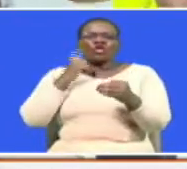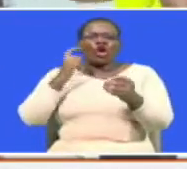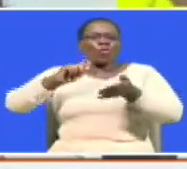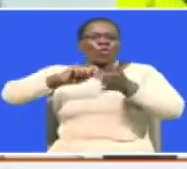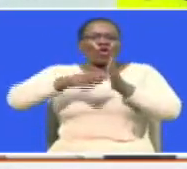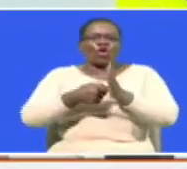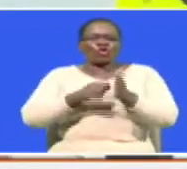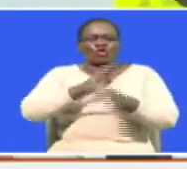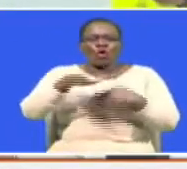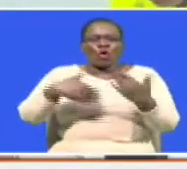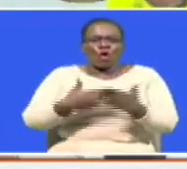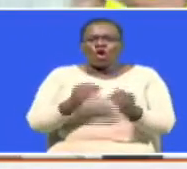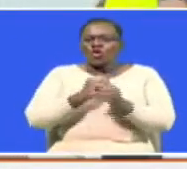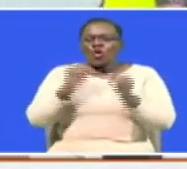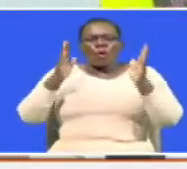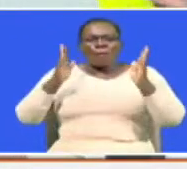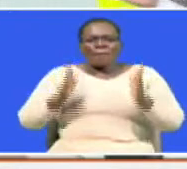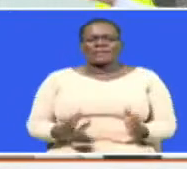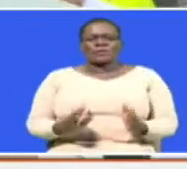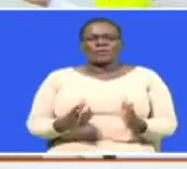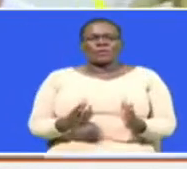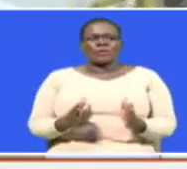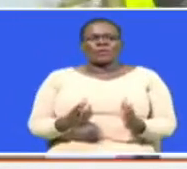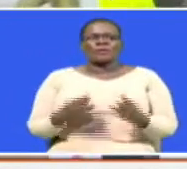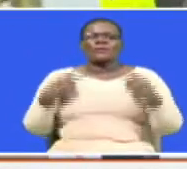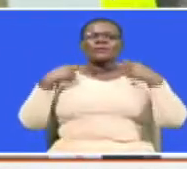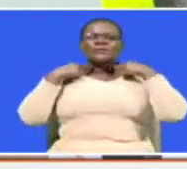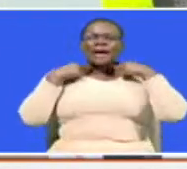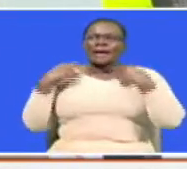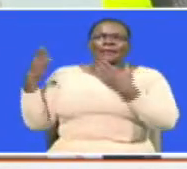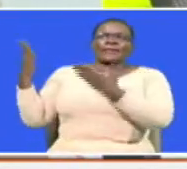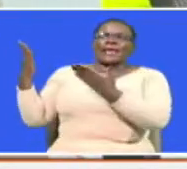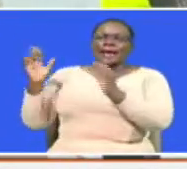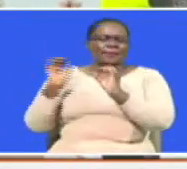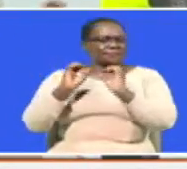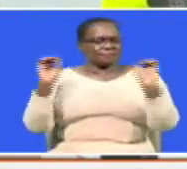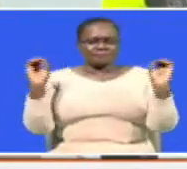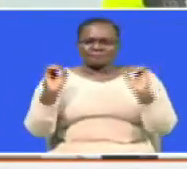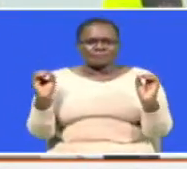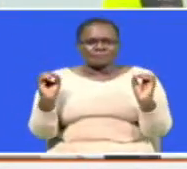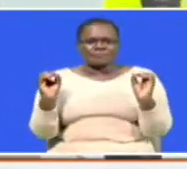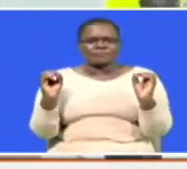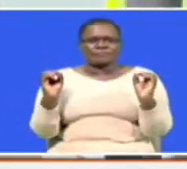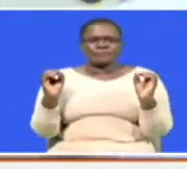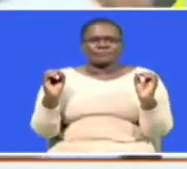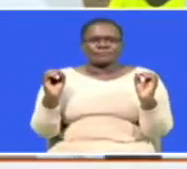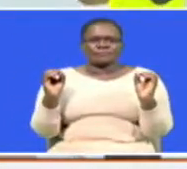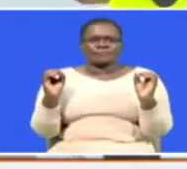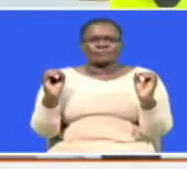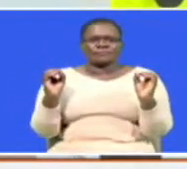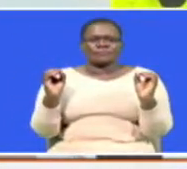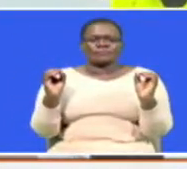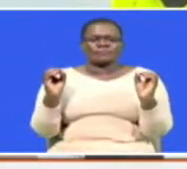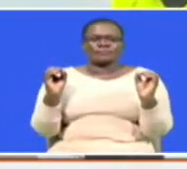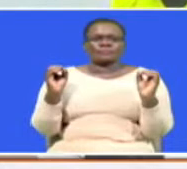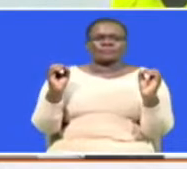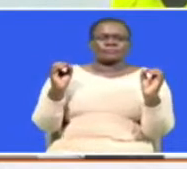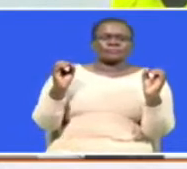zikaboroshwa. Na hakuna mtu ambaye amekuwa ama amejereka ama ametarabiwa hapo ndani. Hiyo ni uwezo